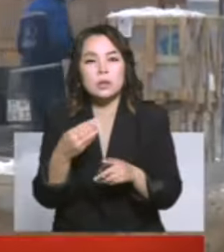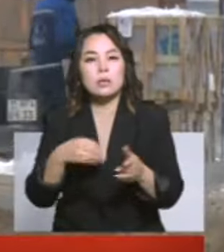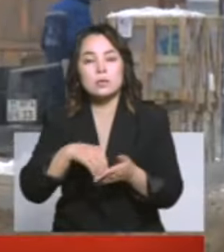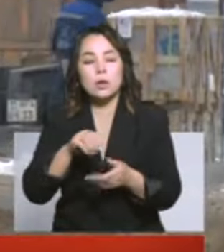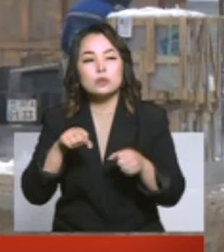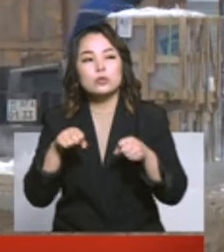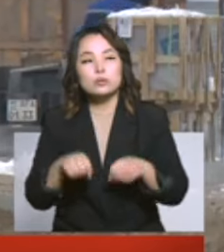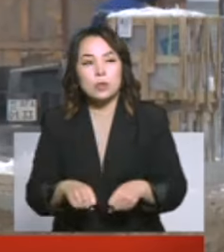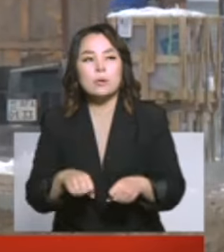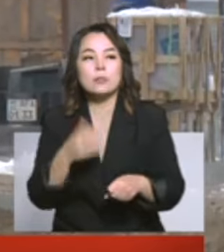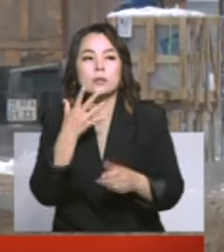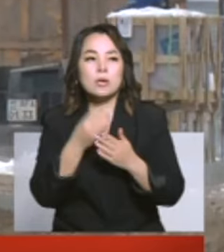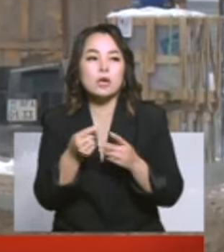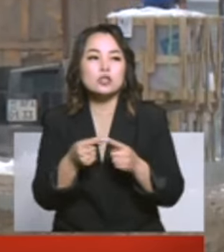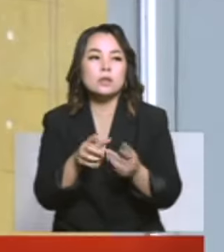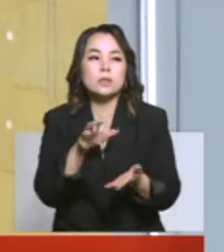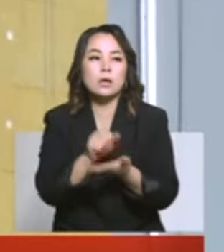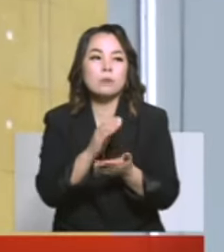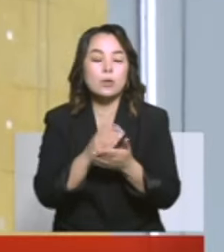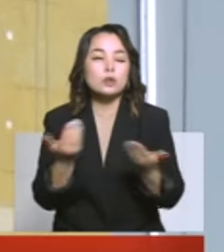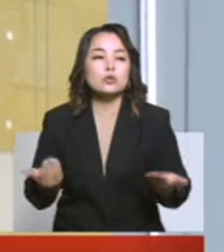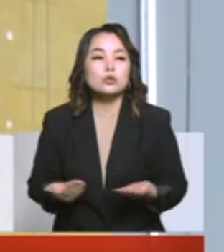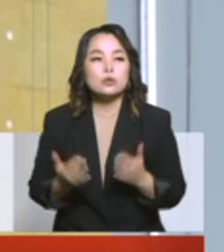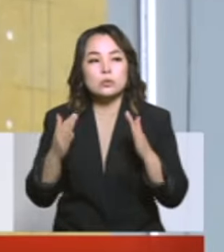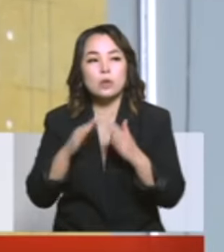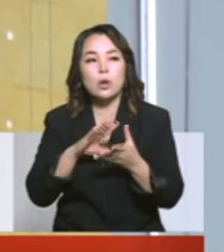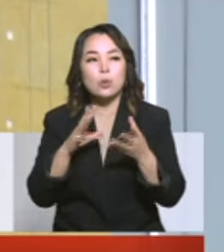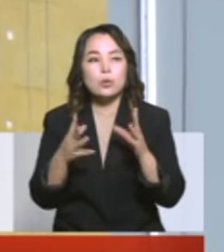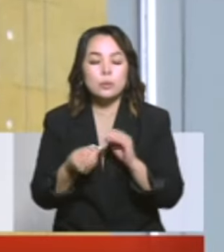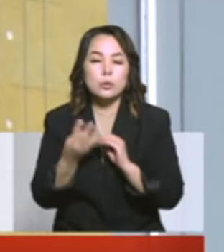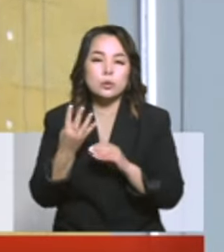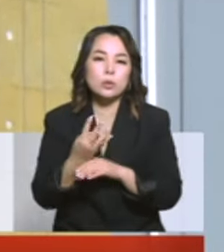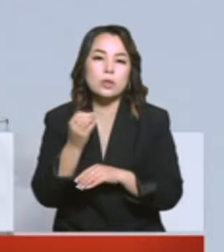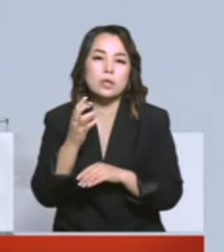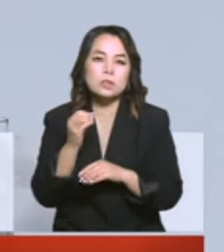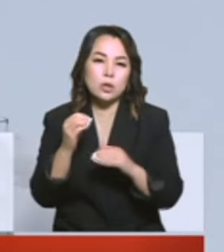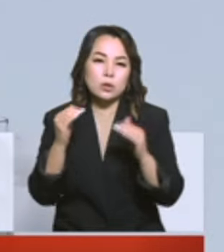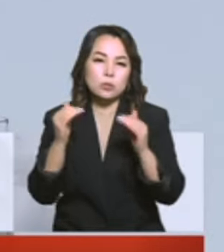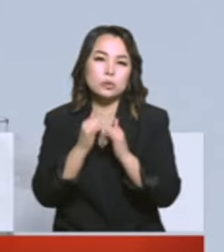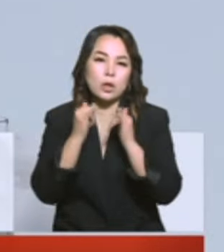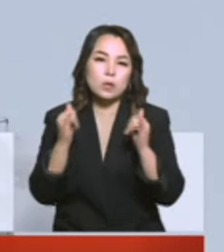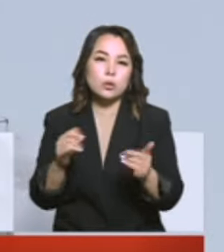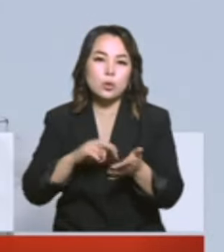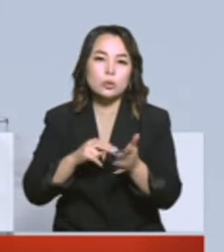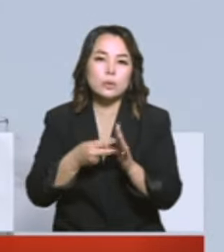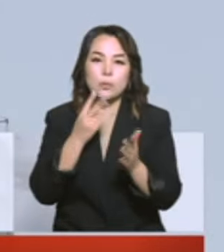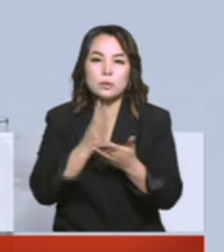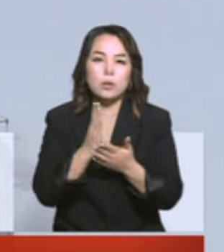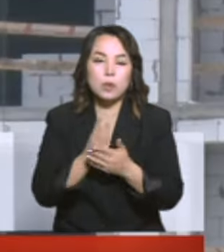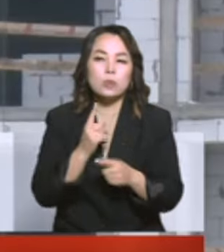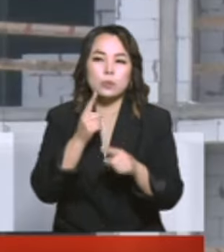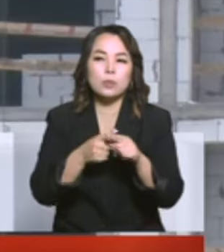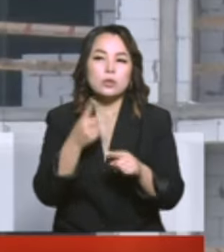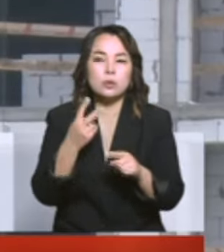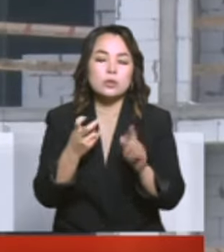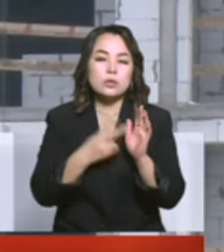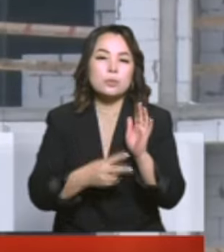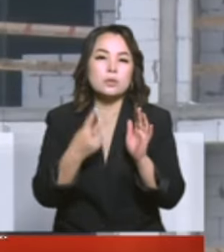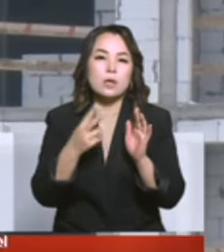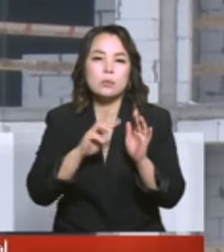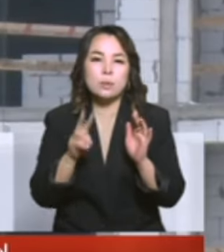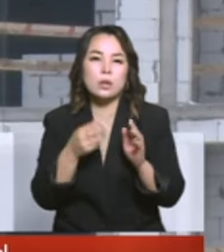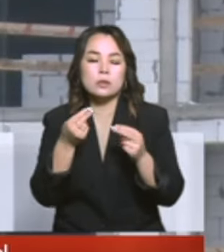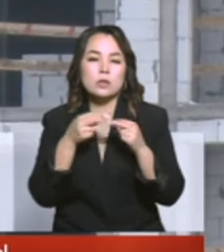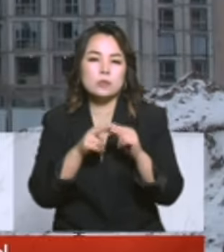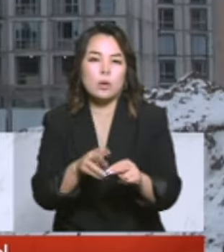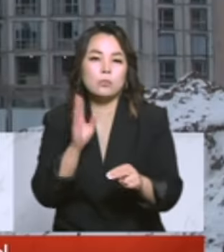алу құқығымен жалға берілетін тұрғын үй көлемін 4 есе ұлғайту жоспарланып отыр. Ол үшін қосымша 272 миллиард теңге